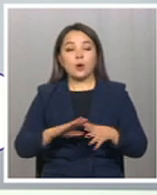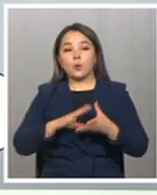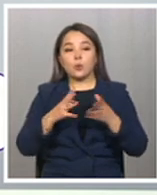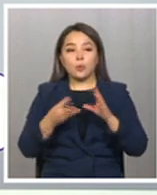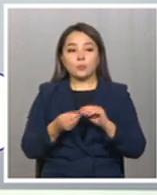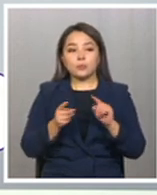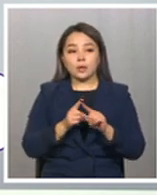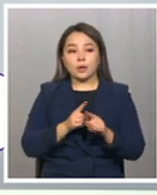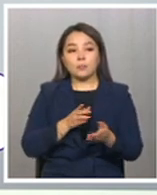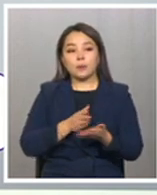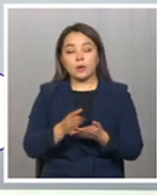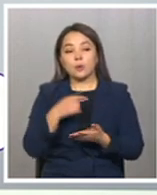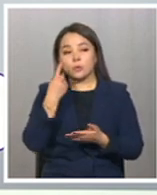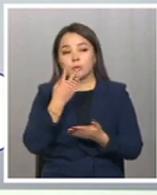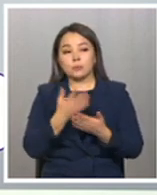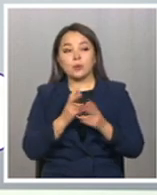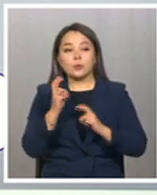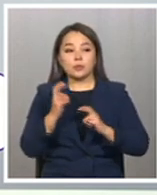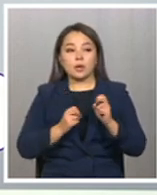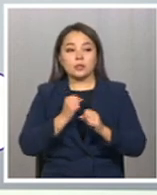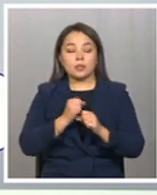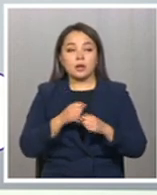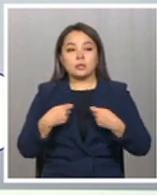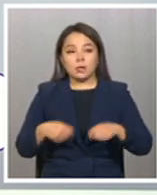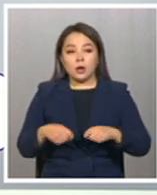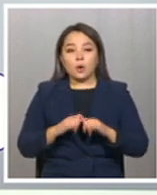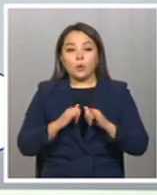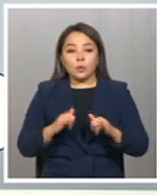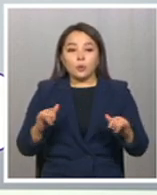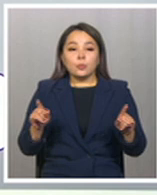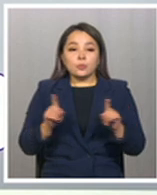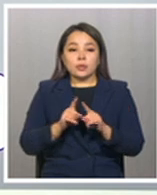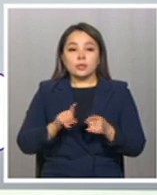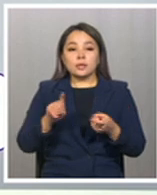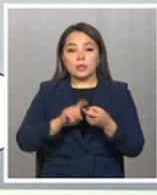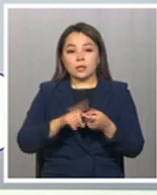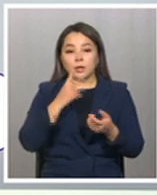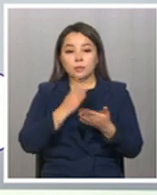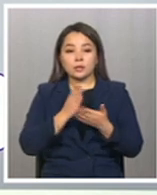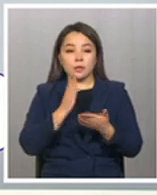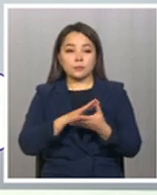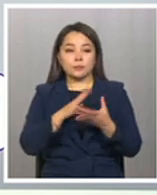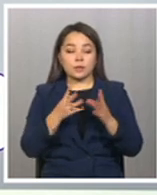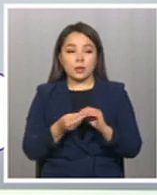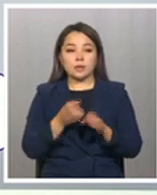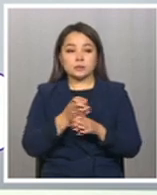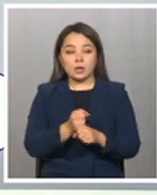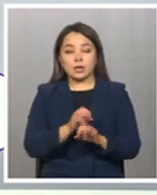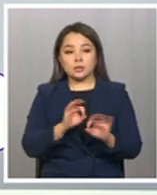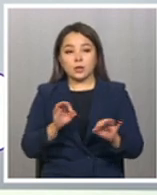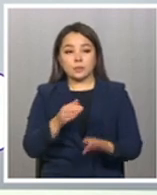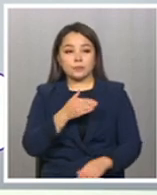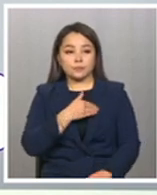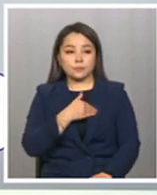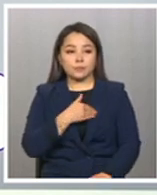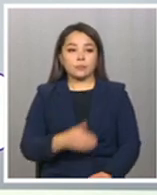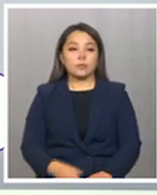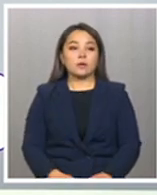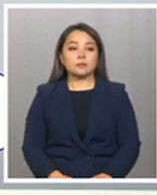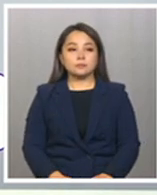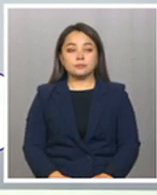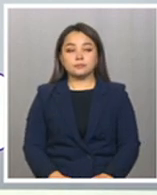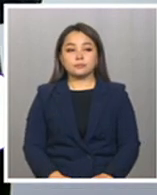өнімде өнім түрлерін көбейту, нарықты кеңейту сияқты ұғымдармен тікелей байланысты. Енді осыларға қысқаша тоқталып кетсек.